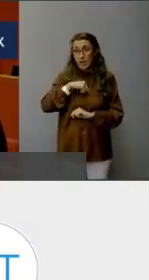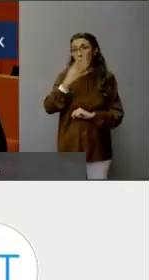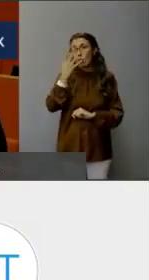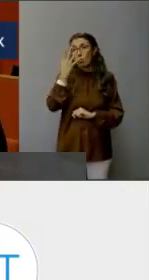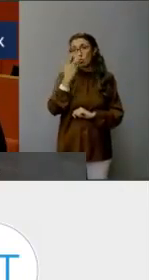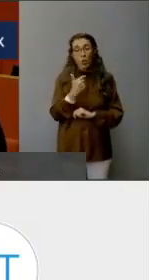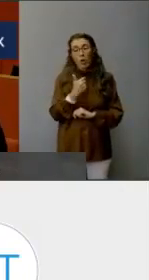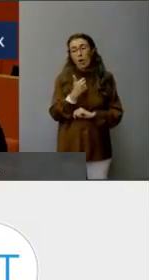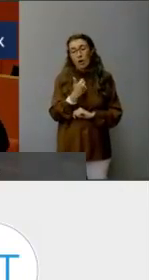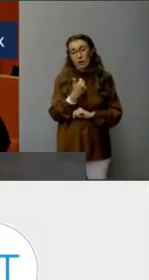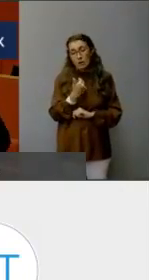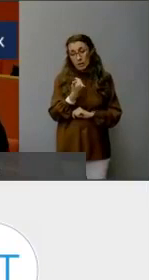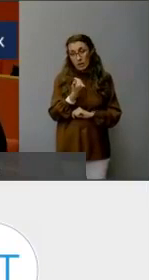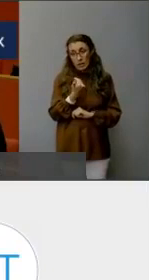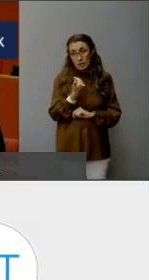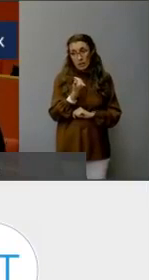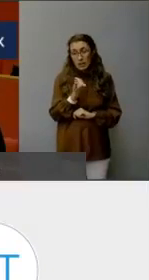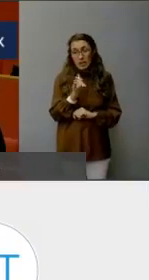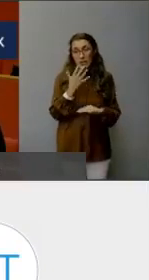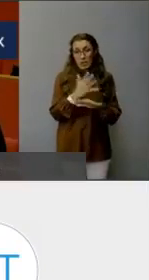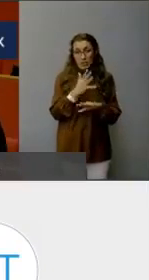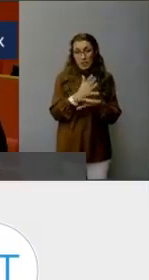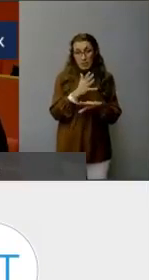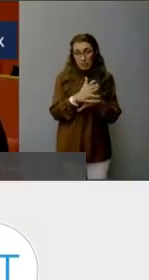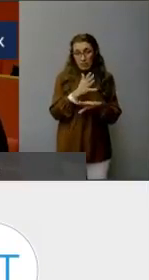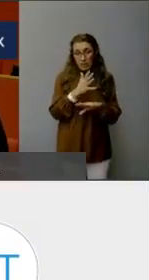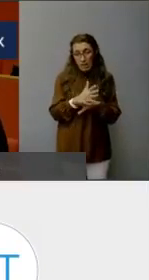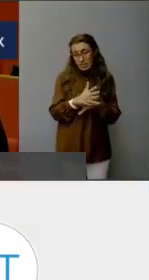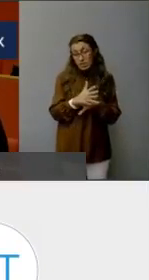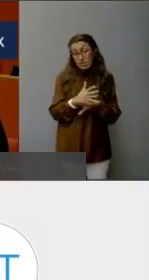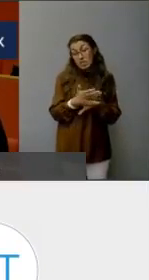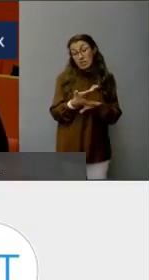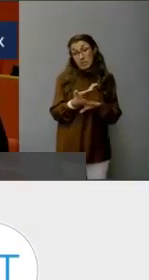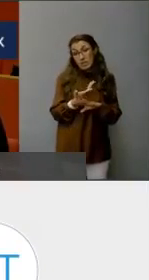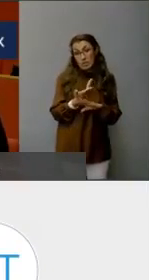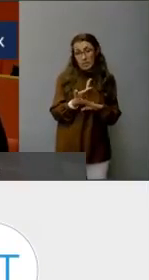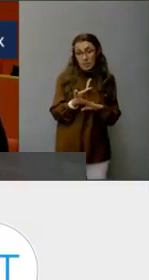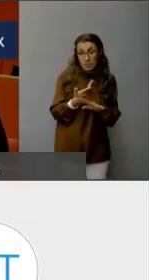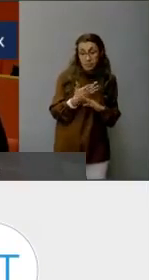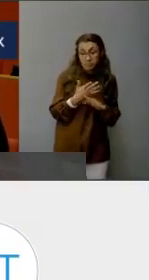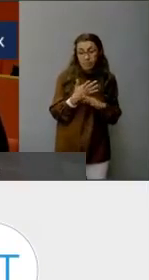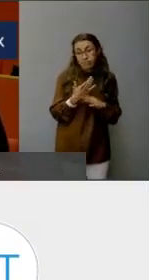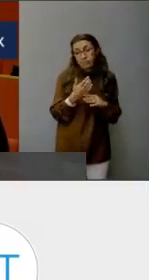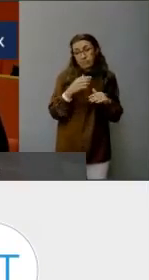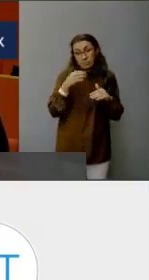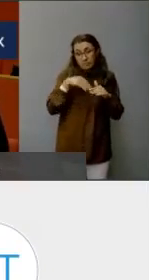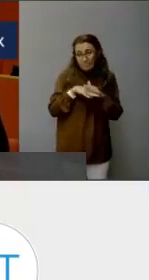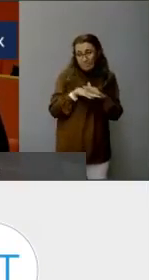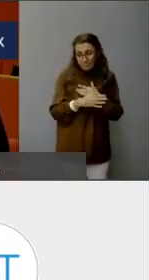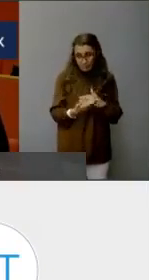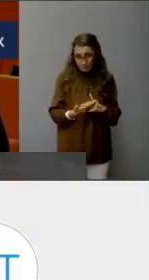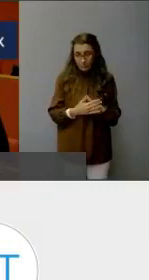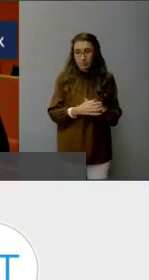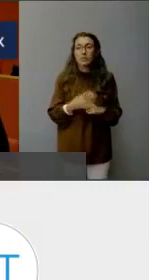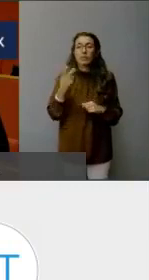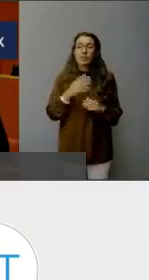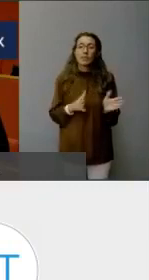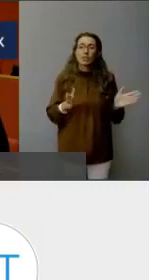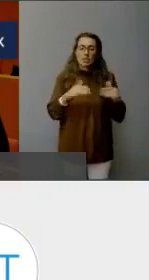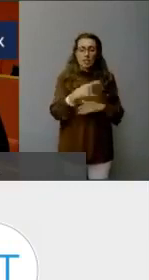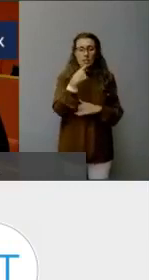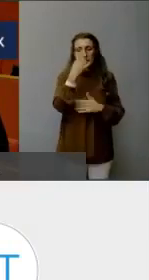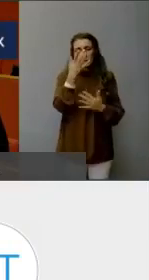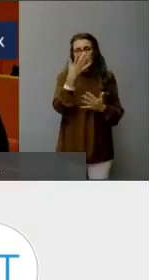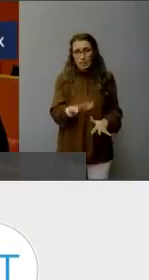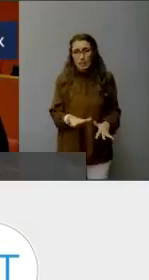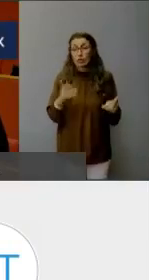su altre questa e questi interventi il metodo in più di una circostanza l'abbiamo detto in questa sala sono il fatto che